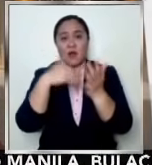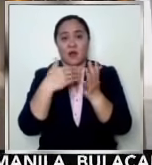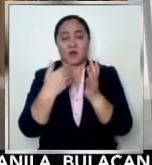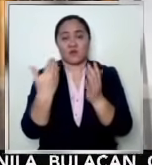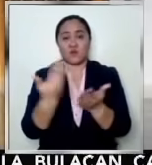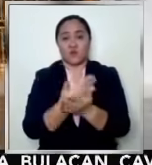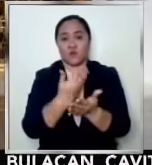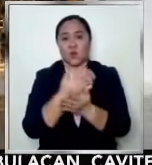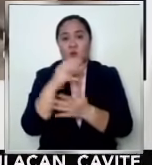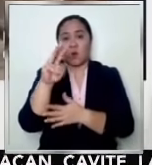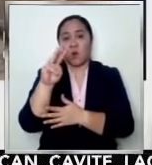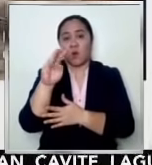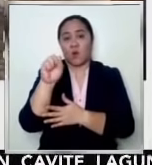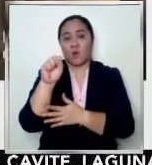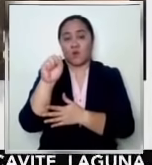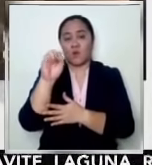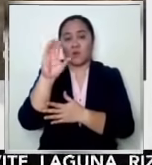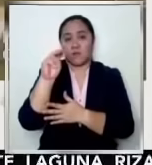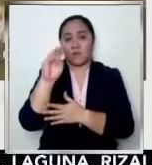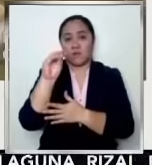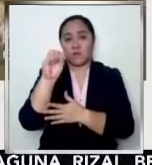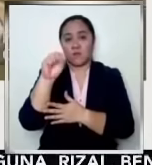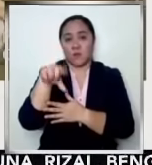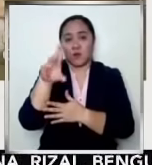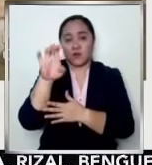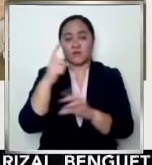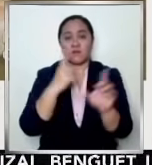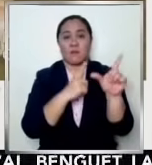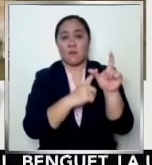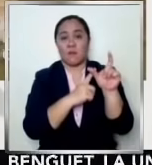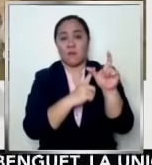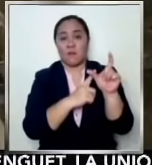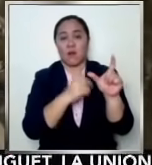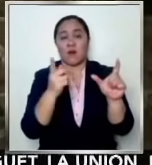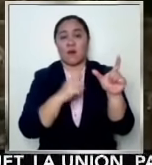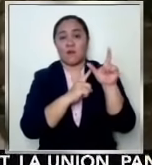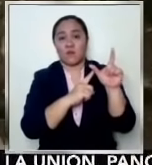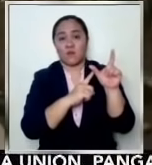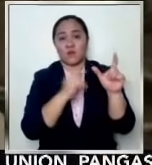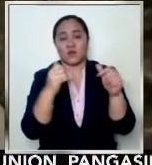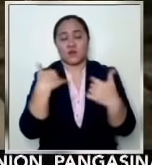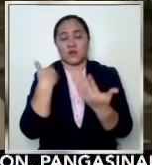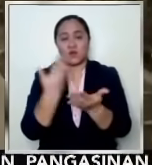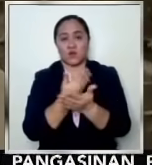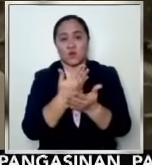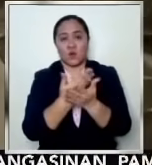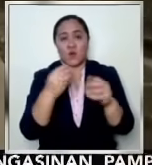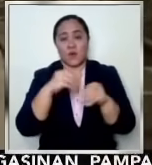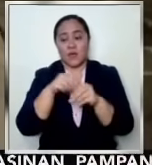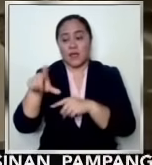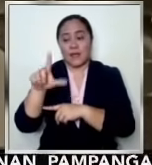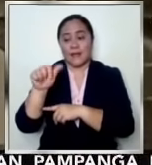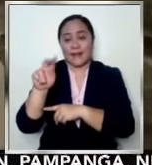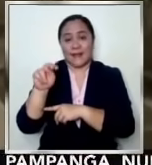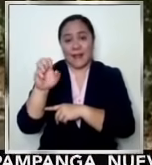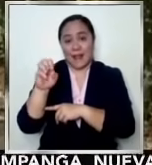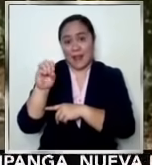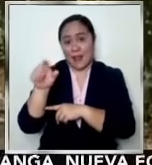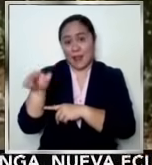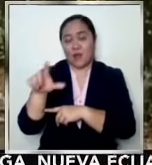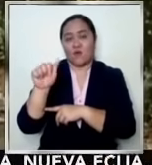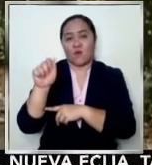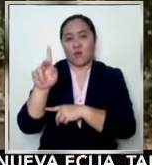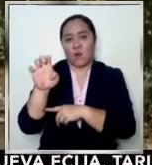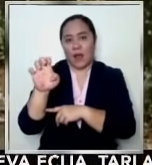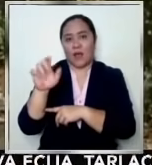na naisaayos sa lungsod, pati mga bagong tayong infrastruktura sa tabi ng Lanao Lake. Halos kumpleto na rin ang mga kalsada sa most affected area, pera